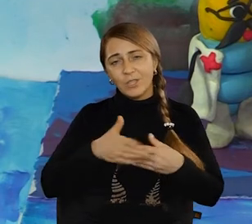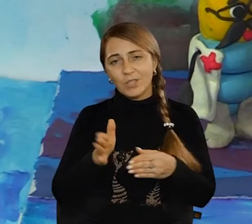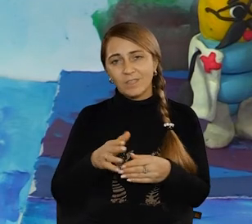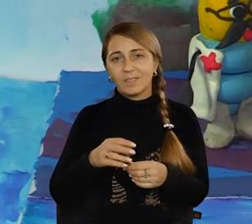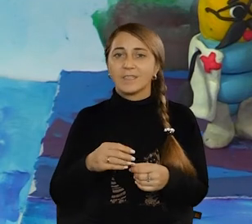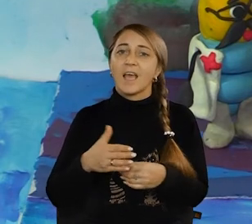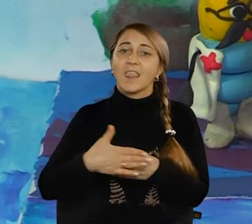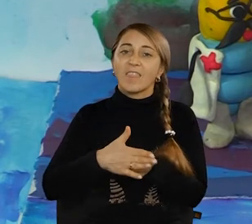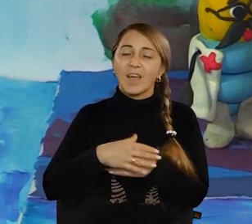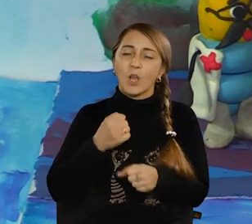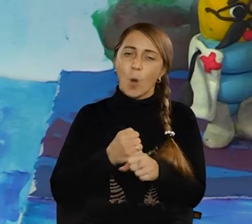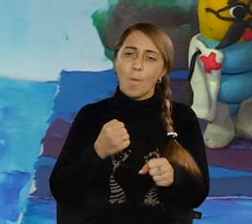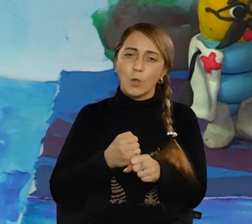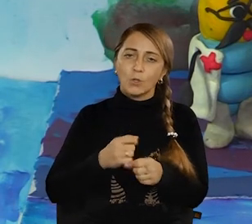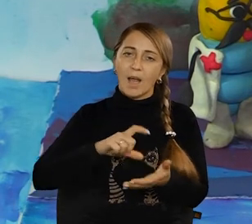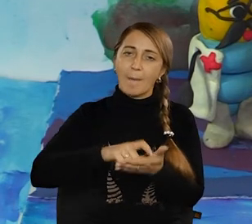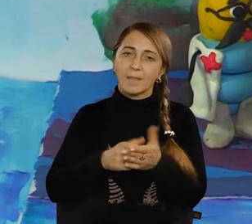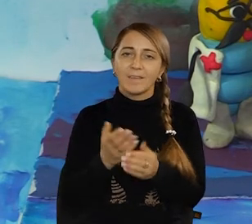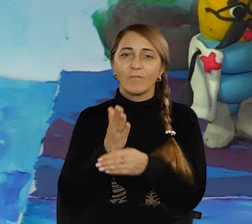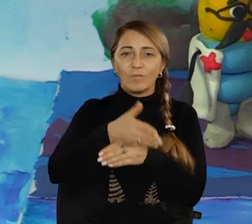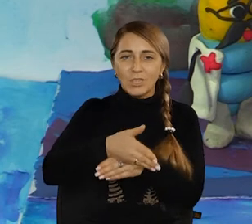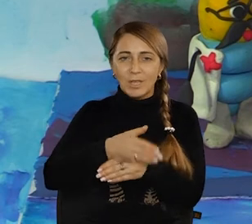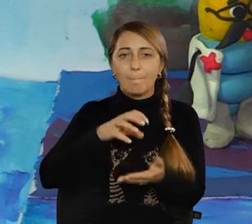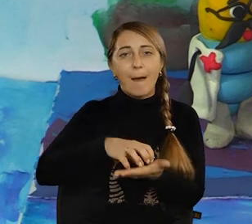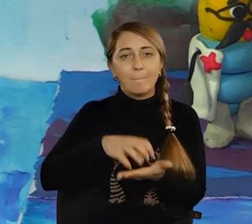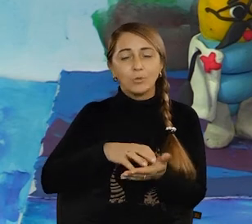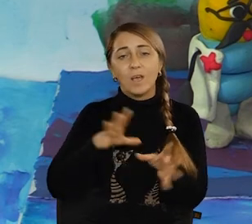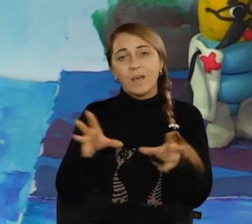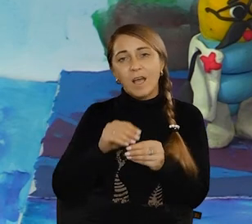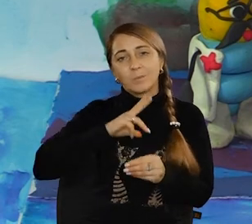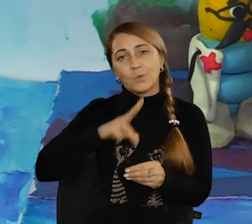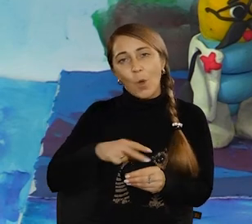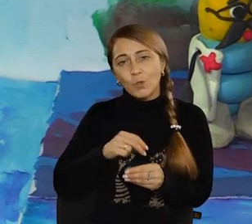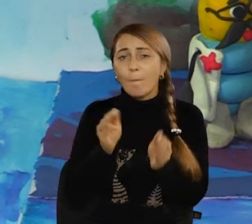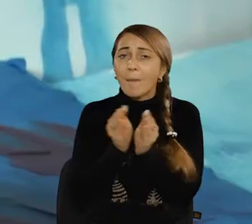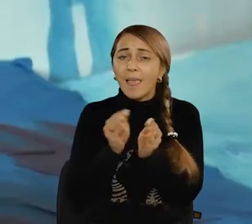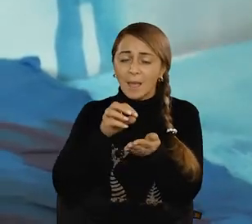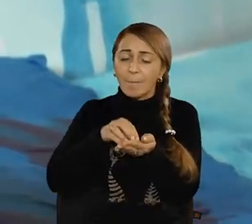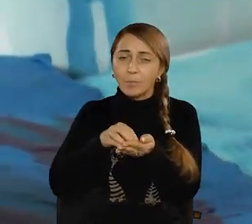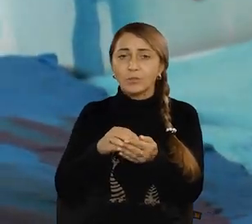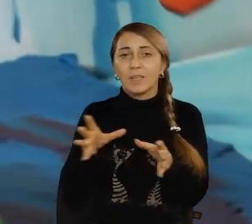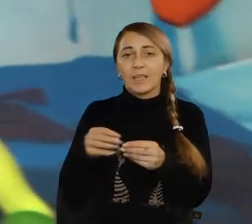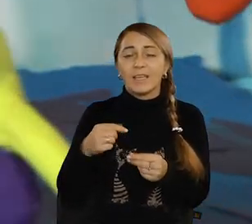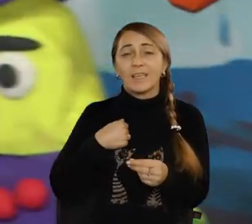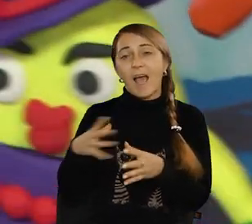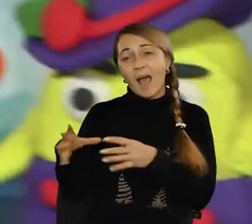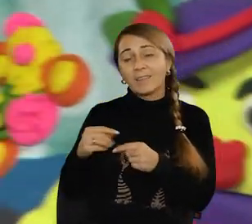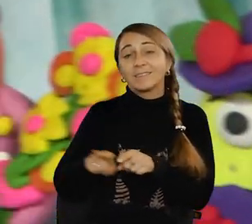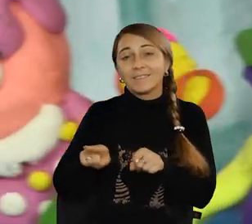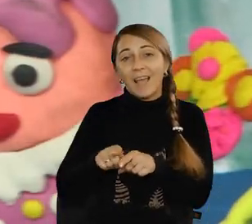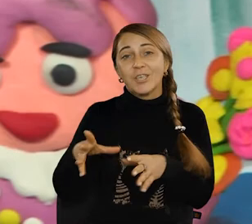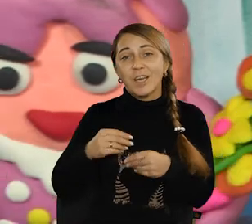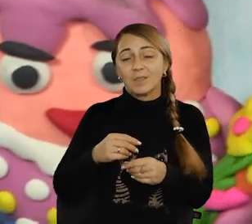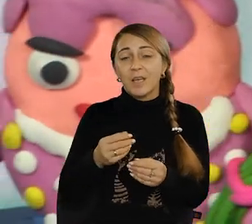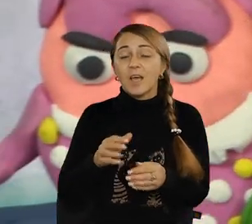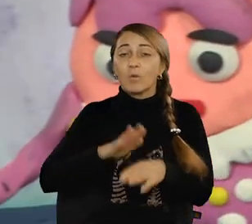двері робочого кабінету, у які увійшли пампушка із маленькою пампушечкою, а за ними і я. Пампушечка у